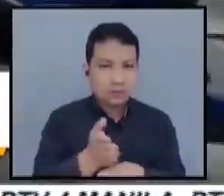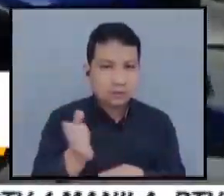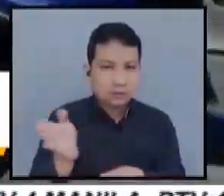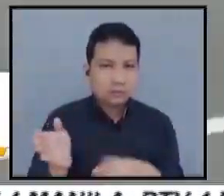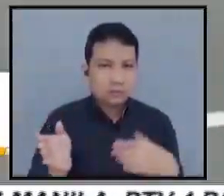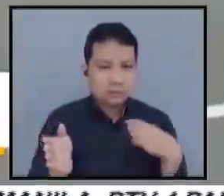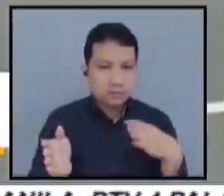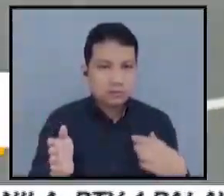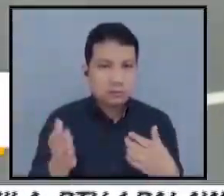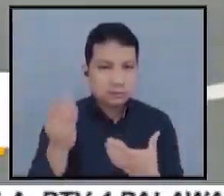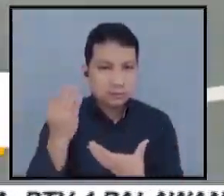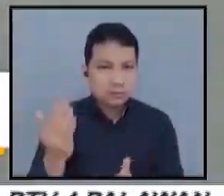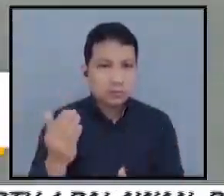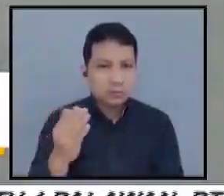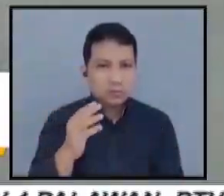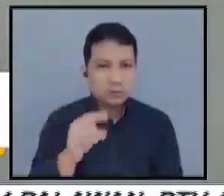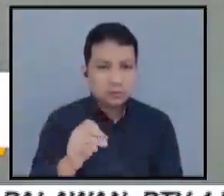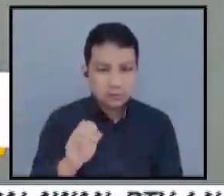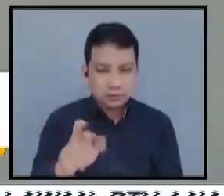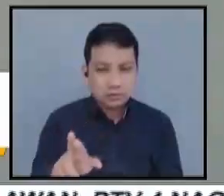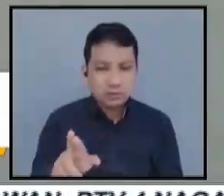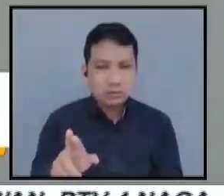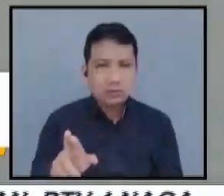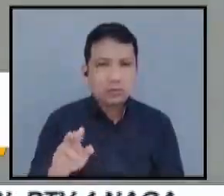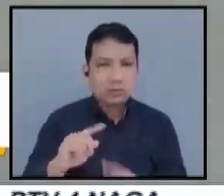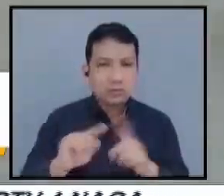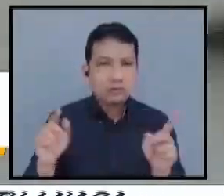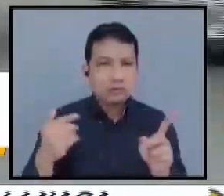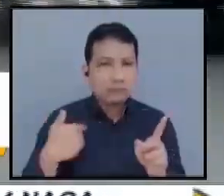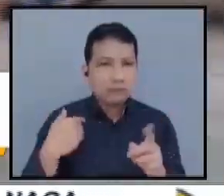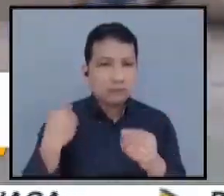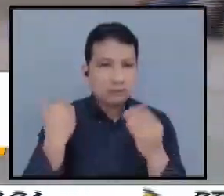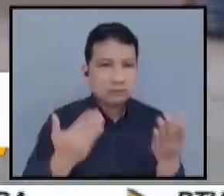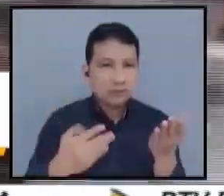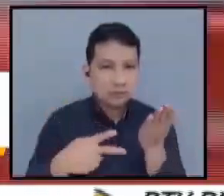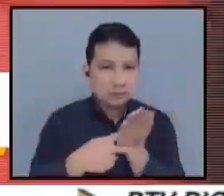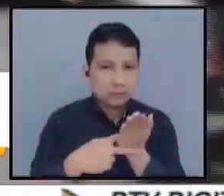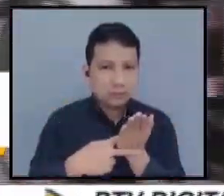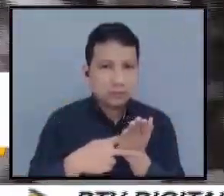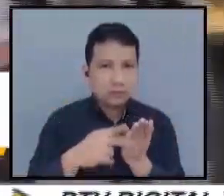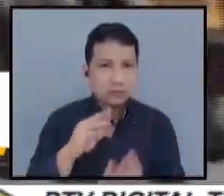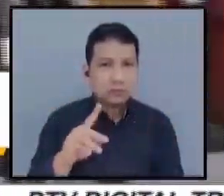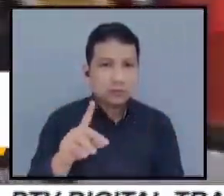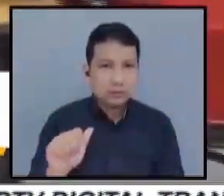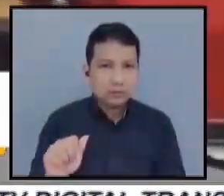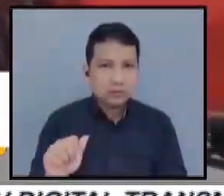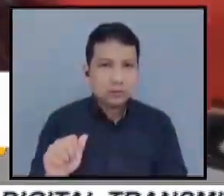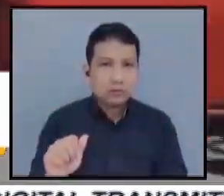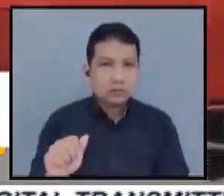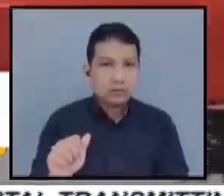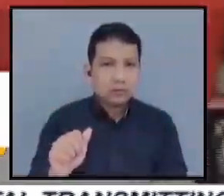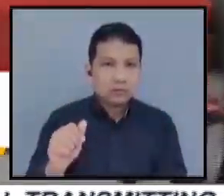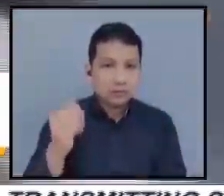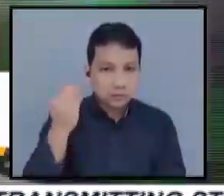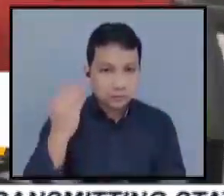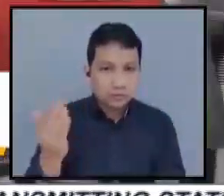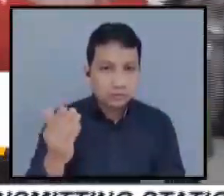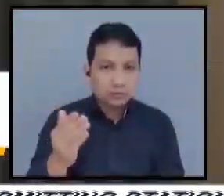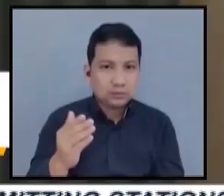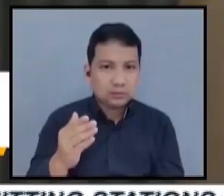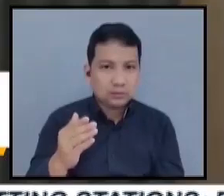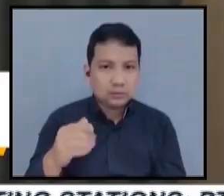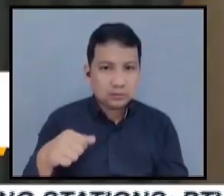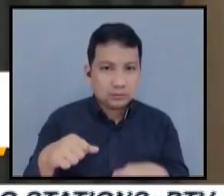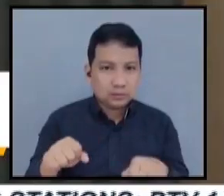sa Metro Manila. Pero hindi po mag-i-issue ng ticket ang MMDA sa mga mauhuling gumagamit ng e-bike at e-trike ngayong